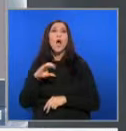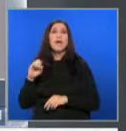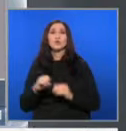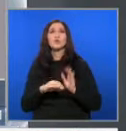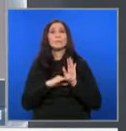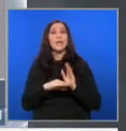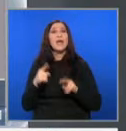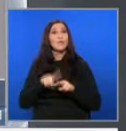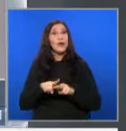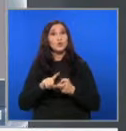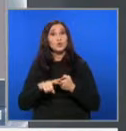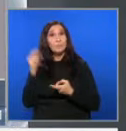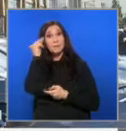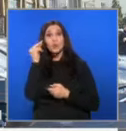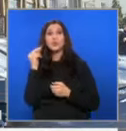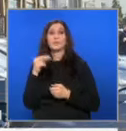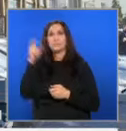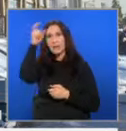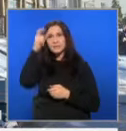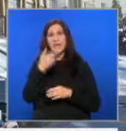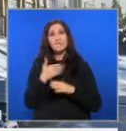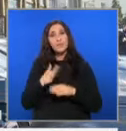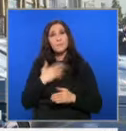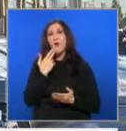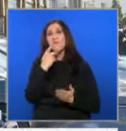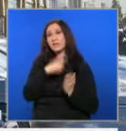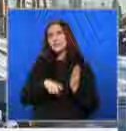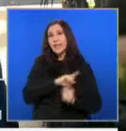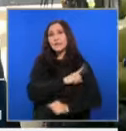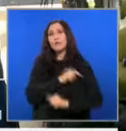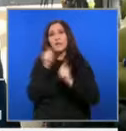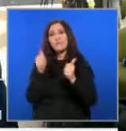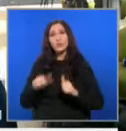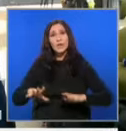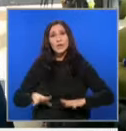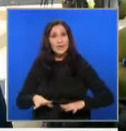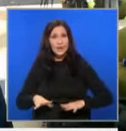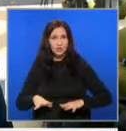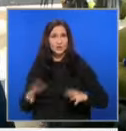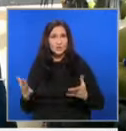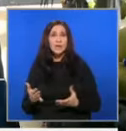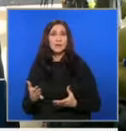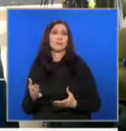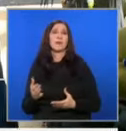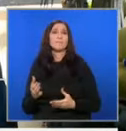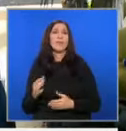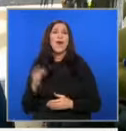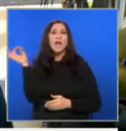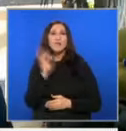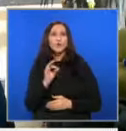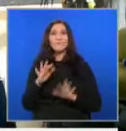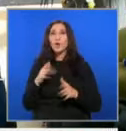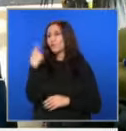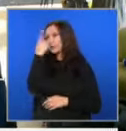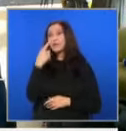Кючук припомни, че движението винаги е имало в листите си силни фигури от гражданската квота. Вероятно в лицето на госпожа Йончева те са